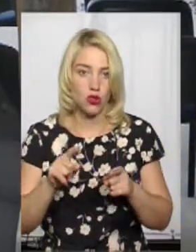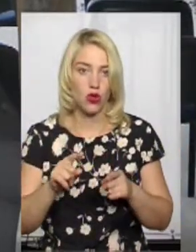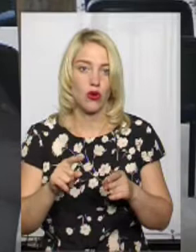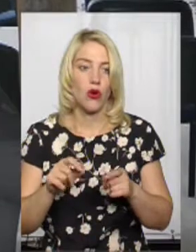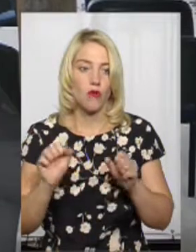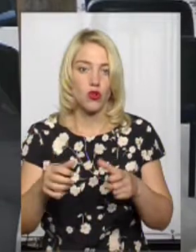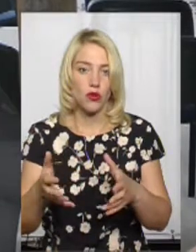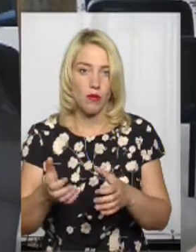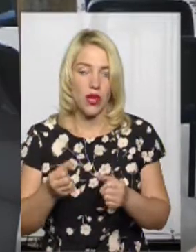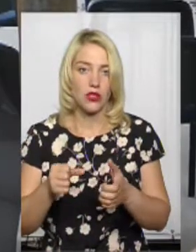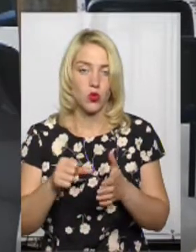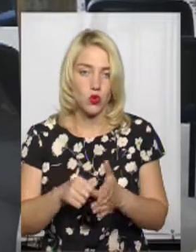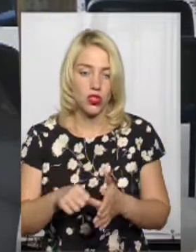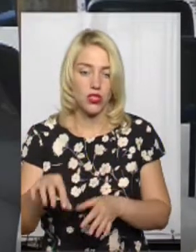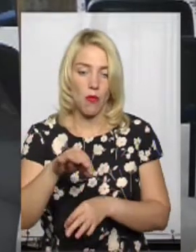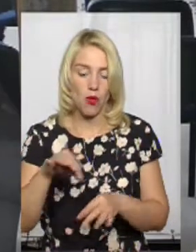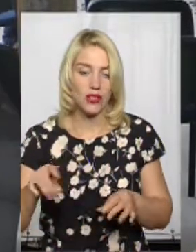меті дослідження